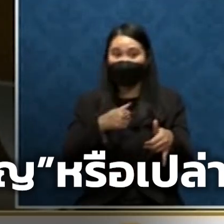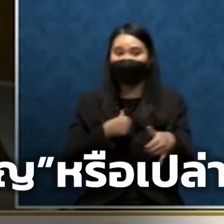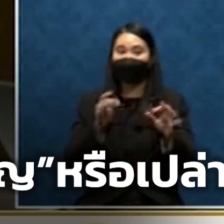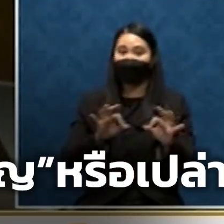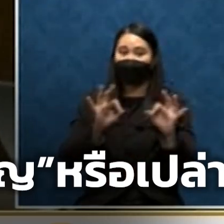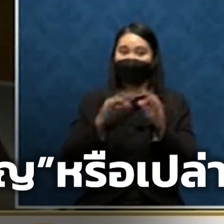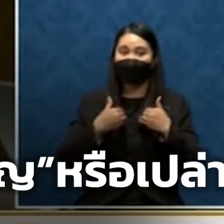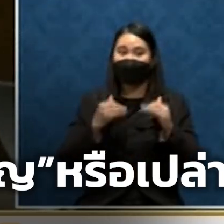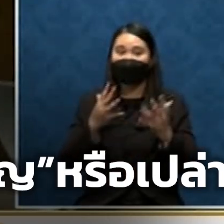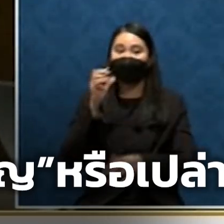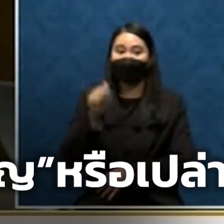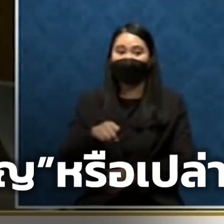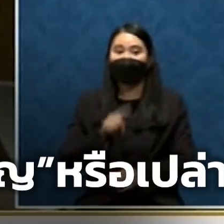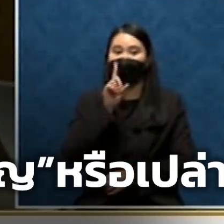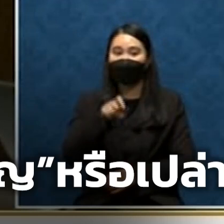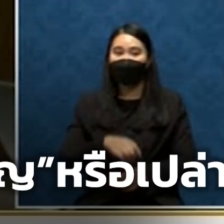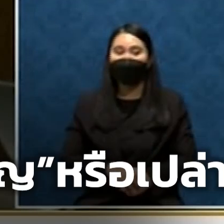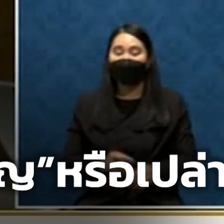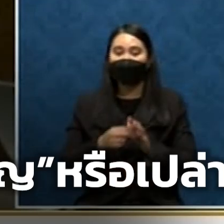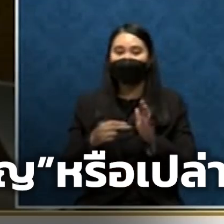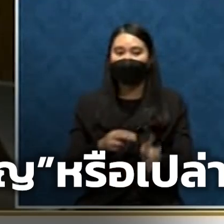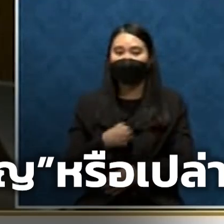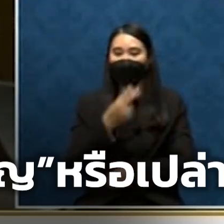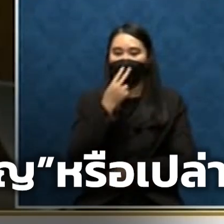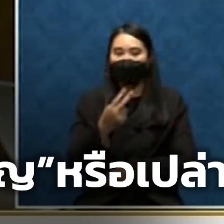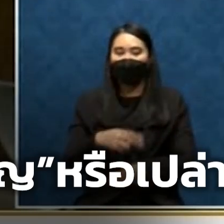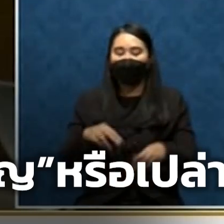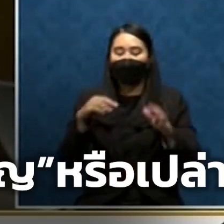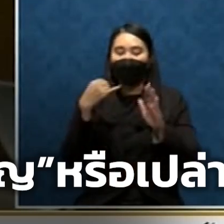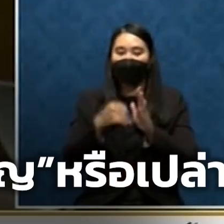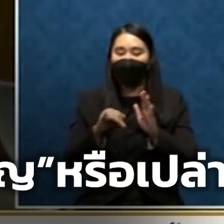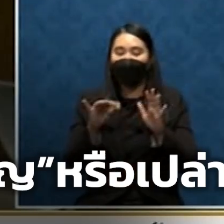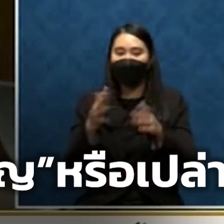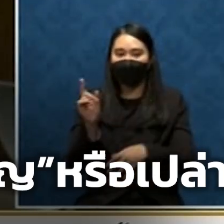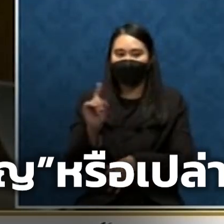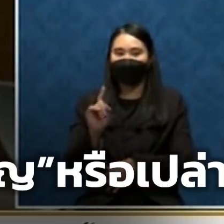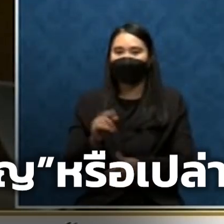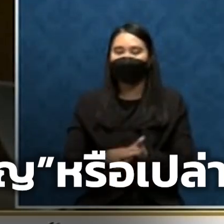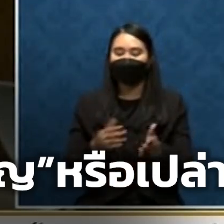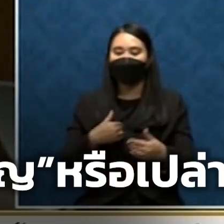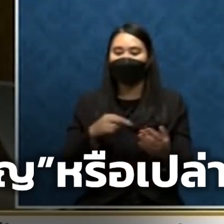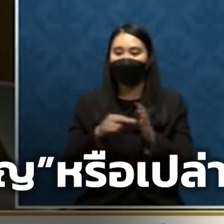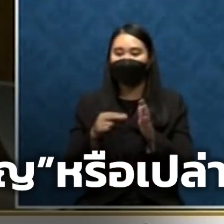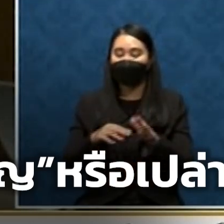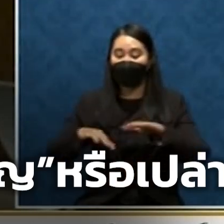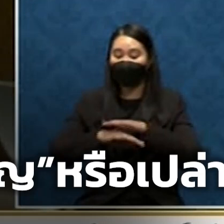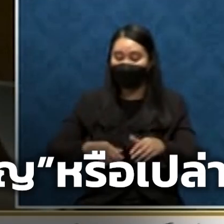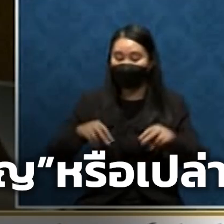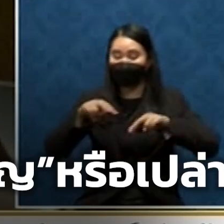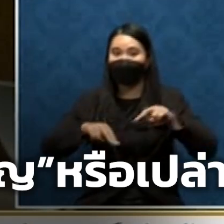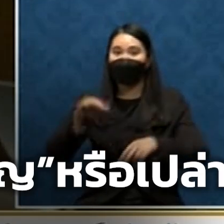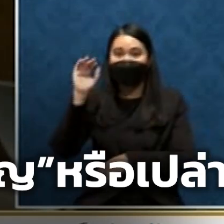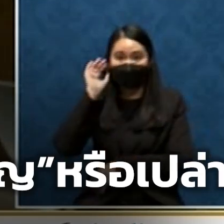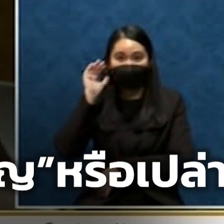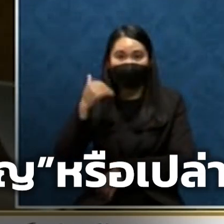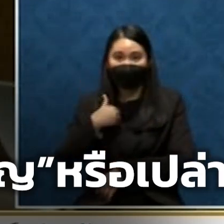มีความสำคัญอยู่หรือเปล่าไม่ต้องไปดูในเรื่องของความร้ายแรงของคดีความน่าเชื่อถือของพยานหลักฐานถ้า